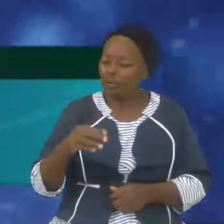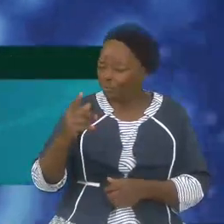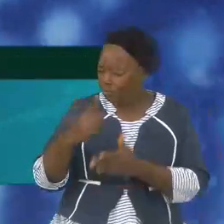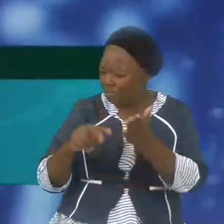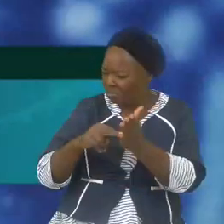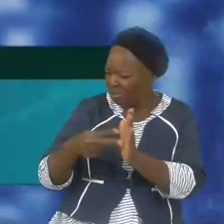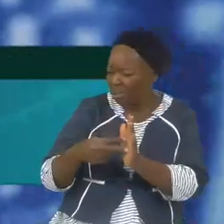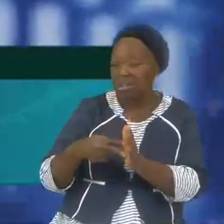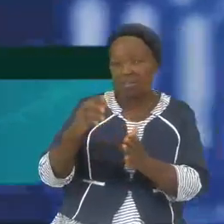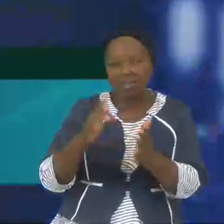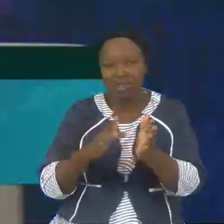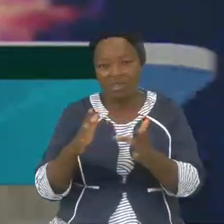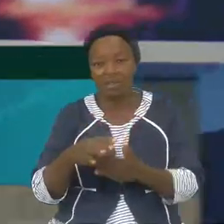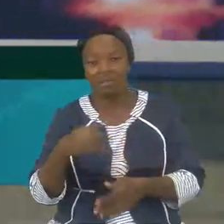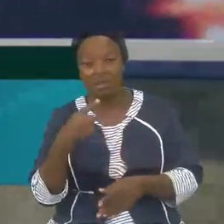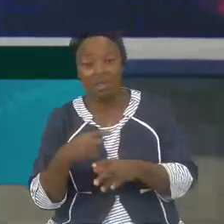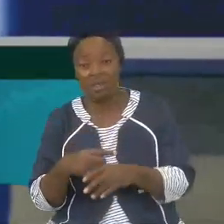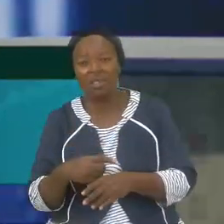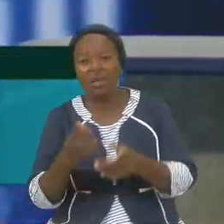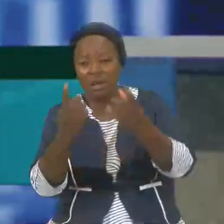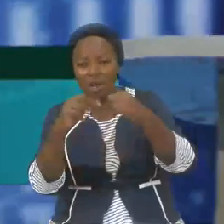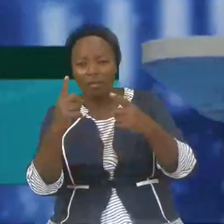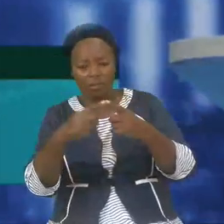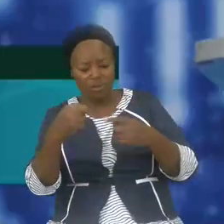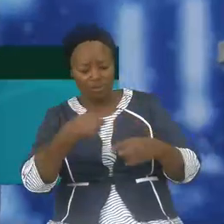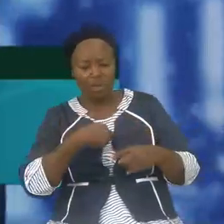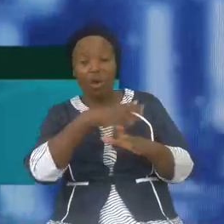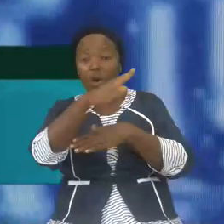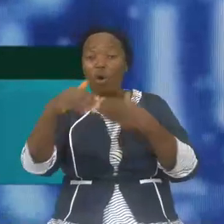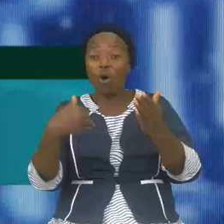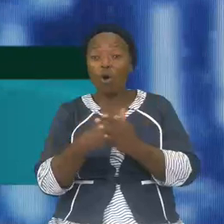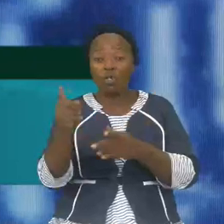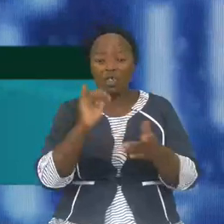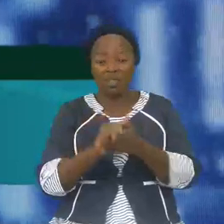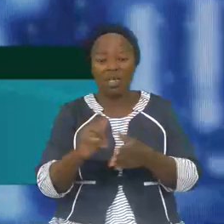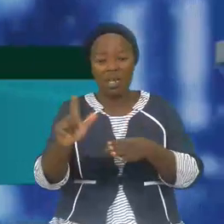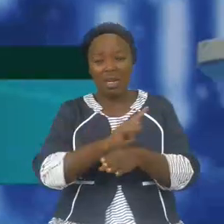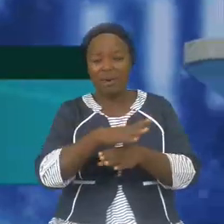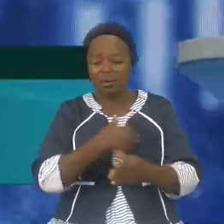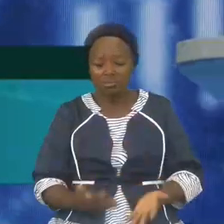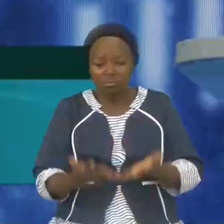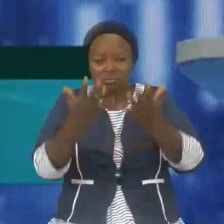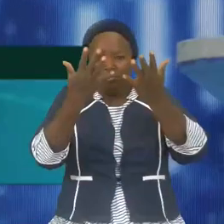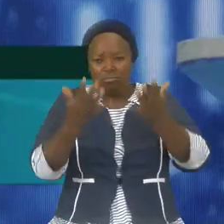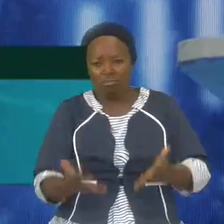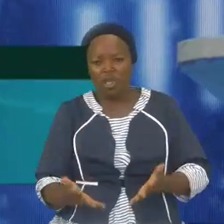voudrais-tu dire? Jésus a dit, que venez à moi, vous tous qui êtes fatigués et chargés,